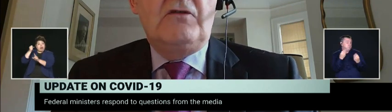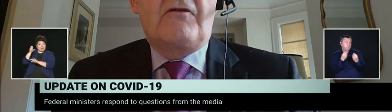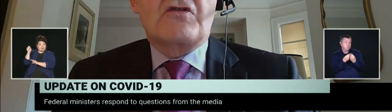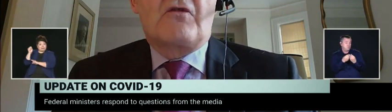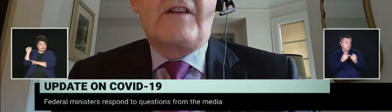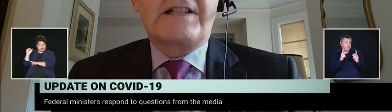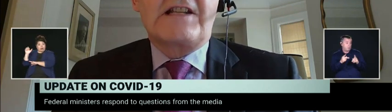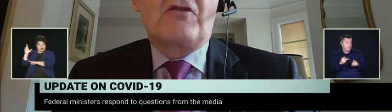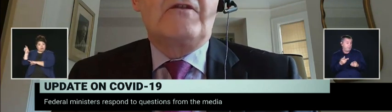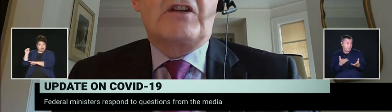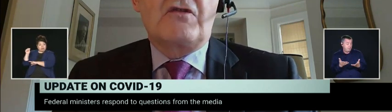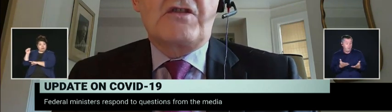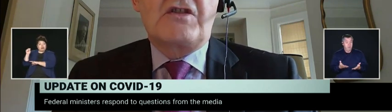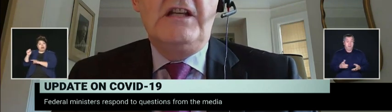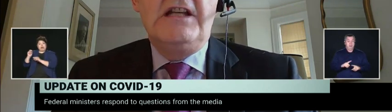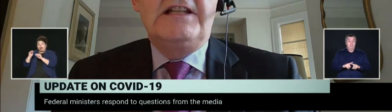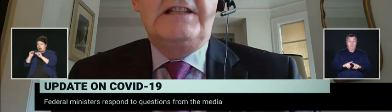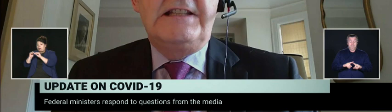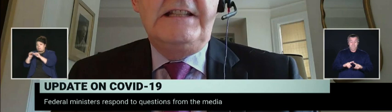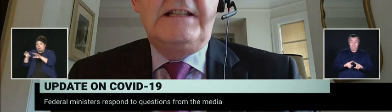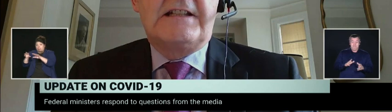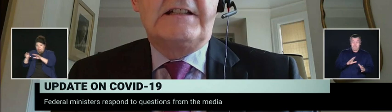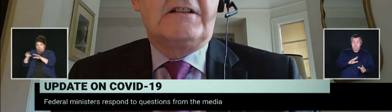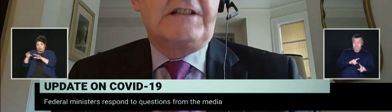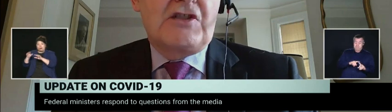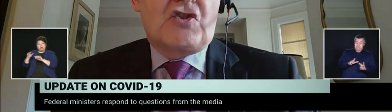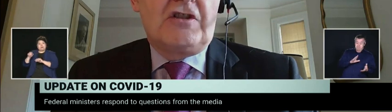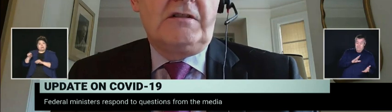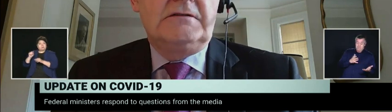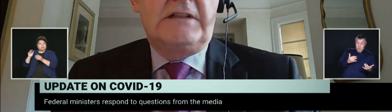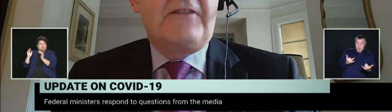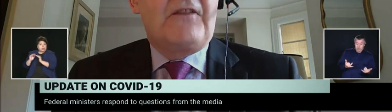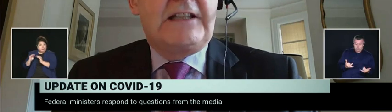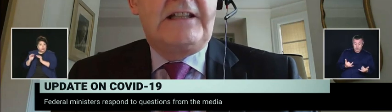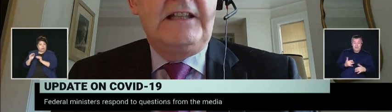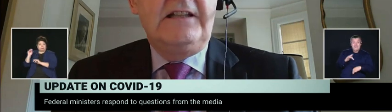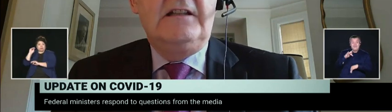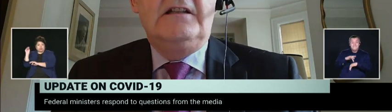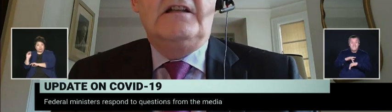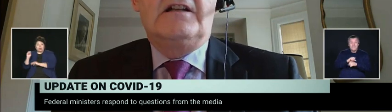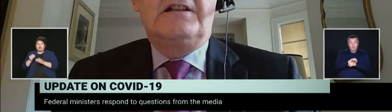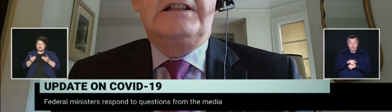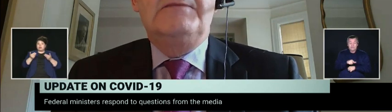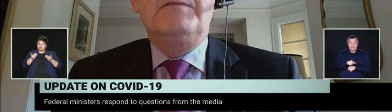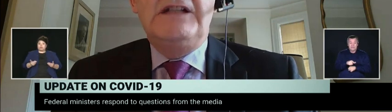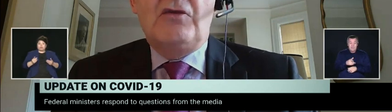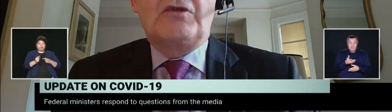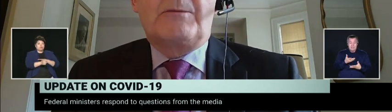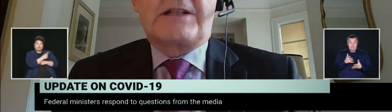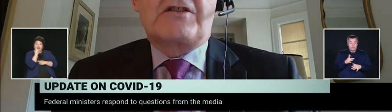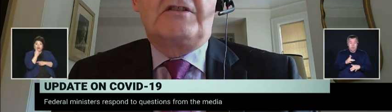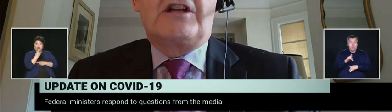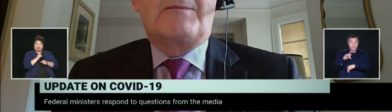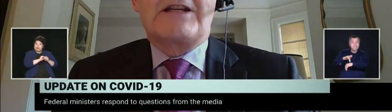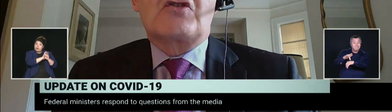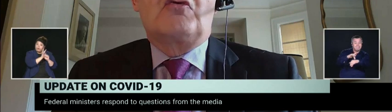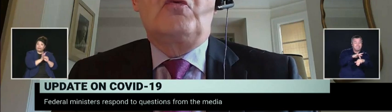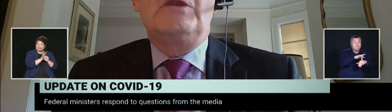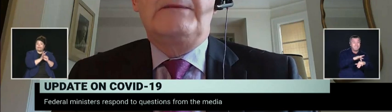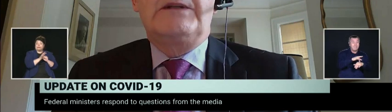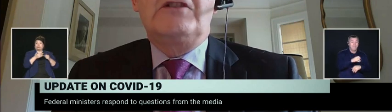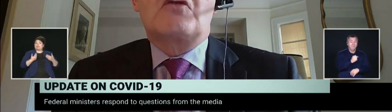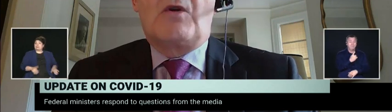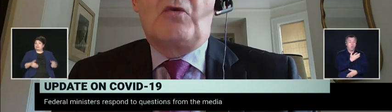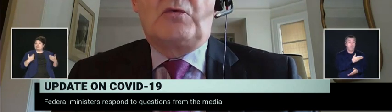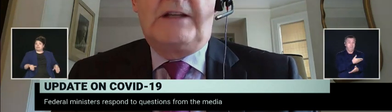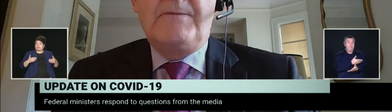qu'aujourd'hui, nous faisons face à un virus qui a déjà infecté des millions de personnes dans presque tous